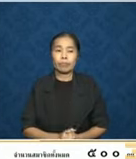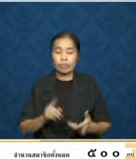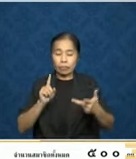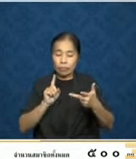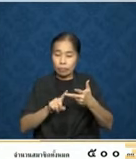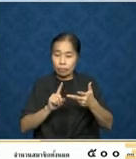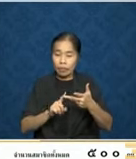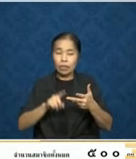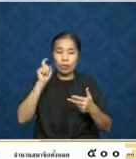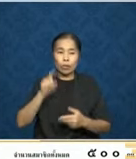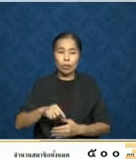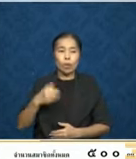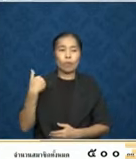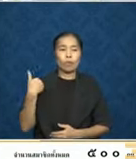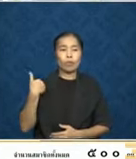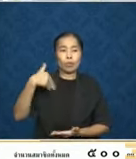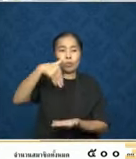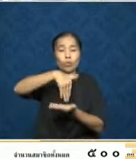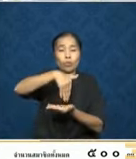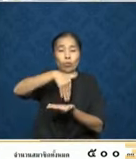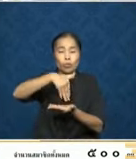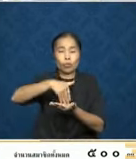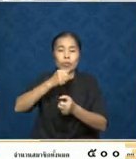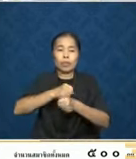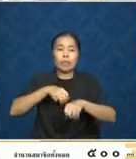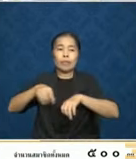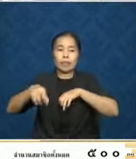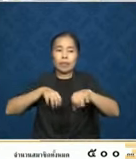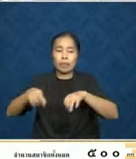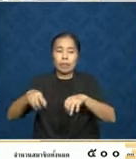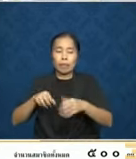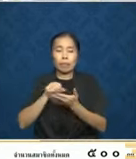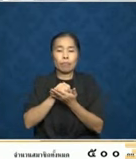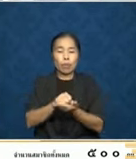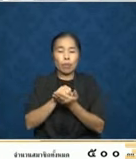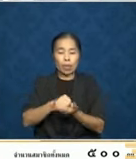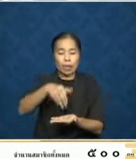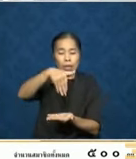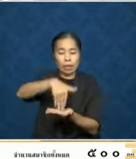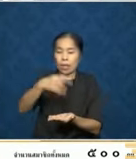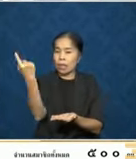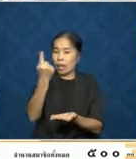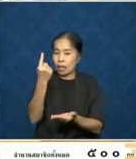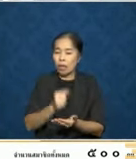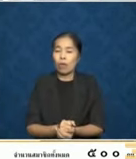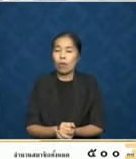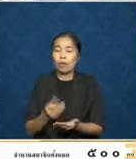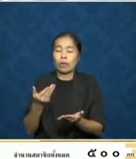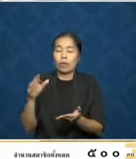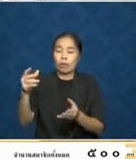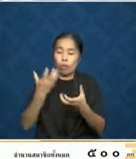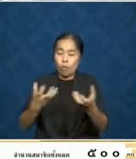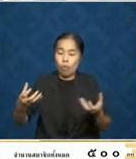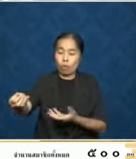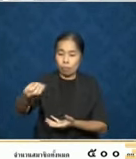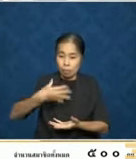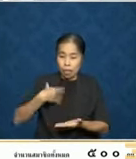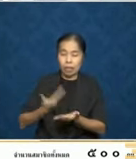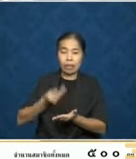จุดคัดแยกขยะประจำชุมชนพัฒนาจุดบริการ One Stop Service ในการซื้อและคัดแยกในแต่ละชุมชน